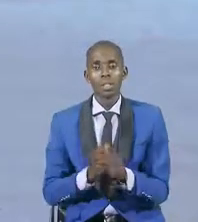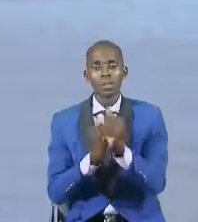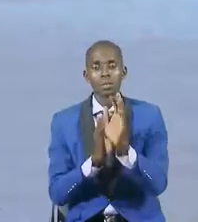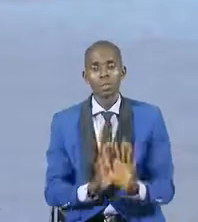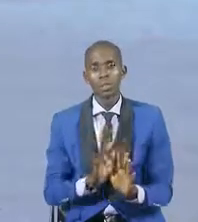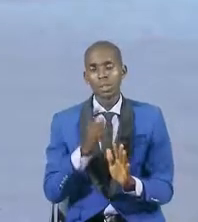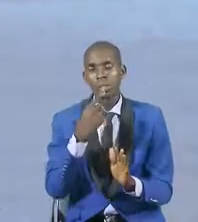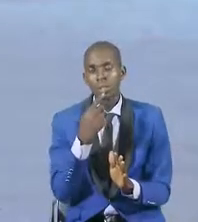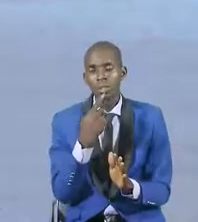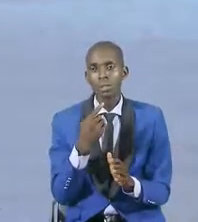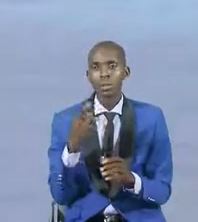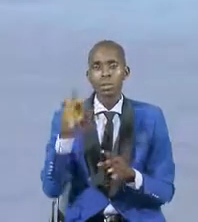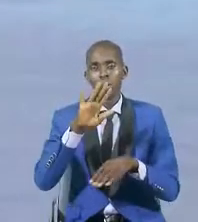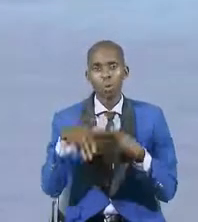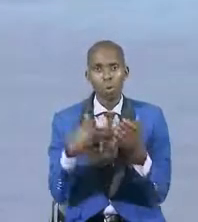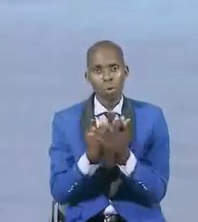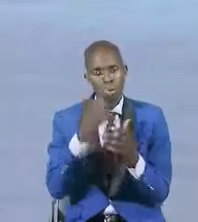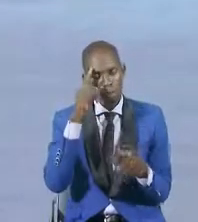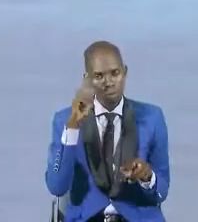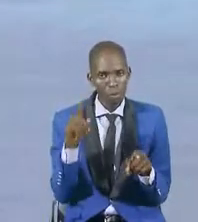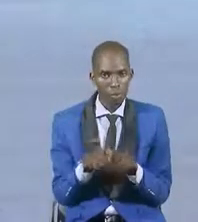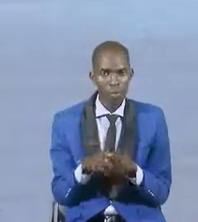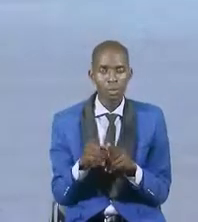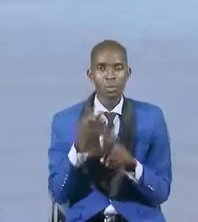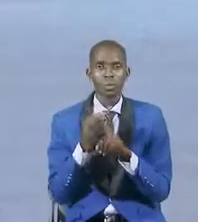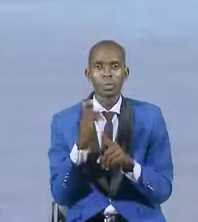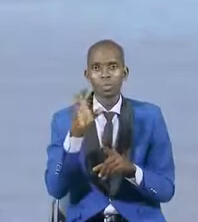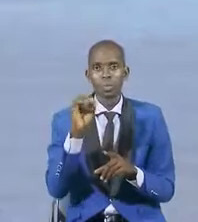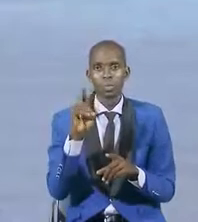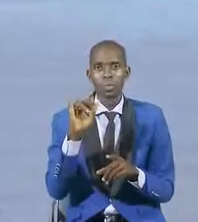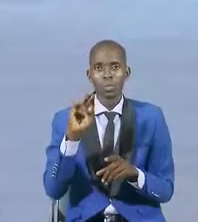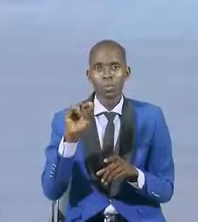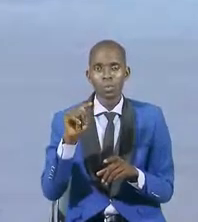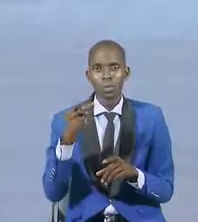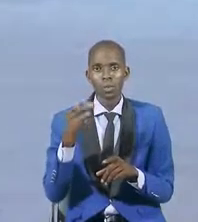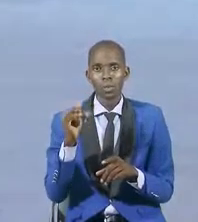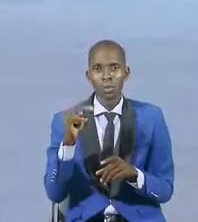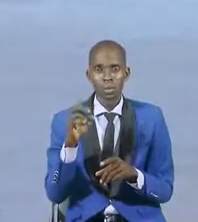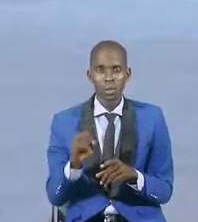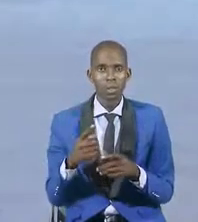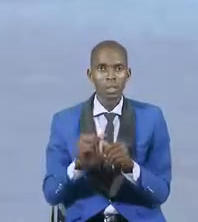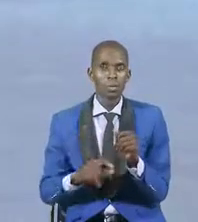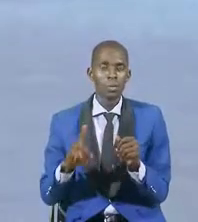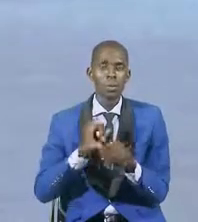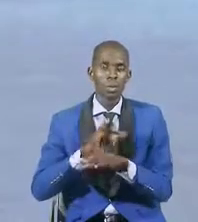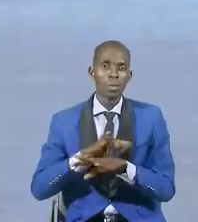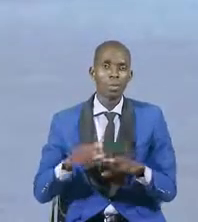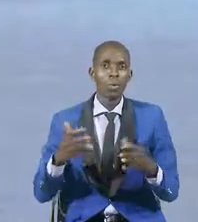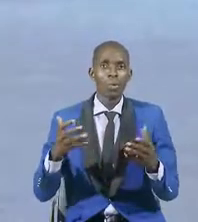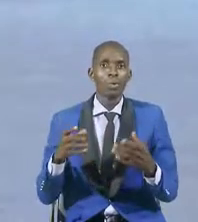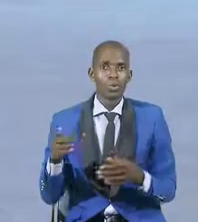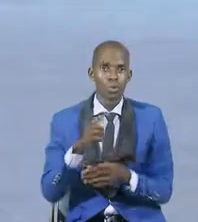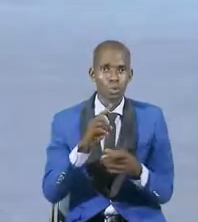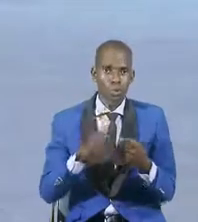corinthiens, jusqu'à ses frères, que je ne veux pas que vous soyez ignorants des dons